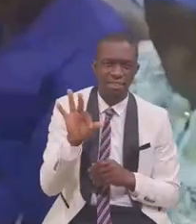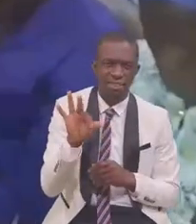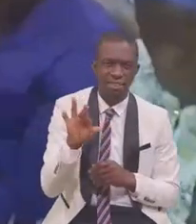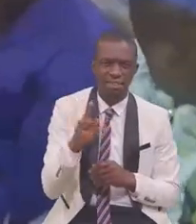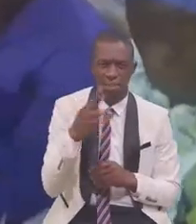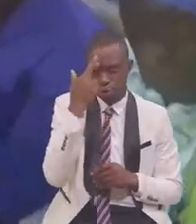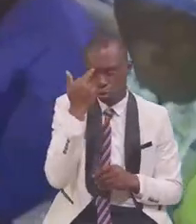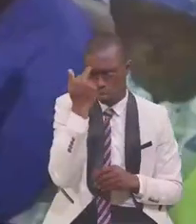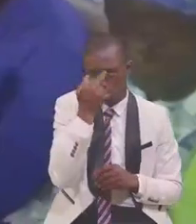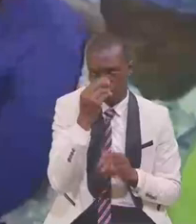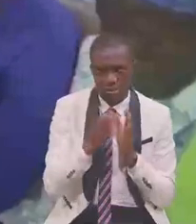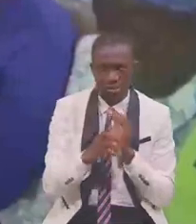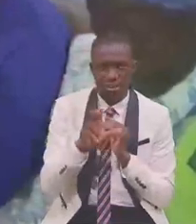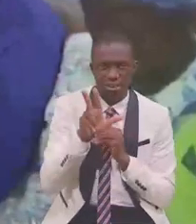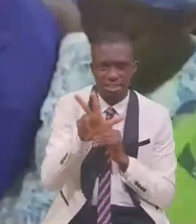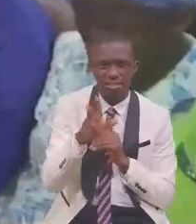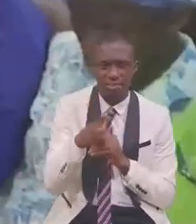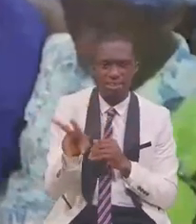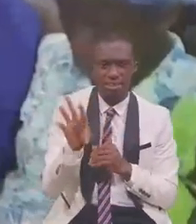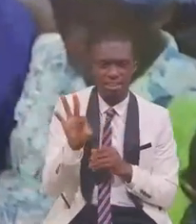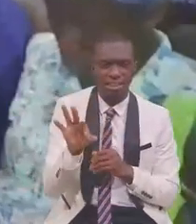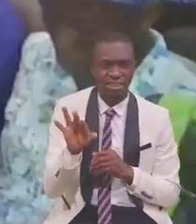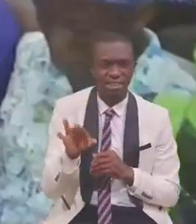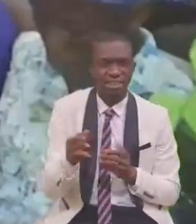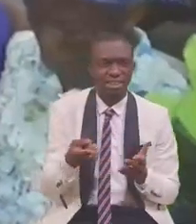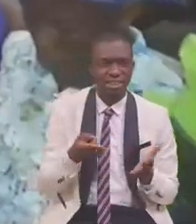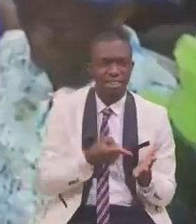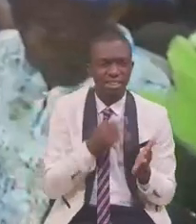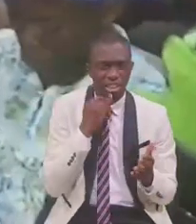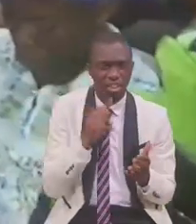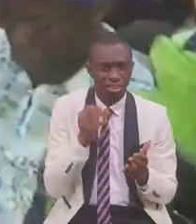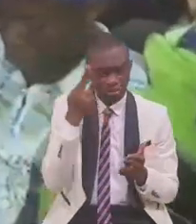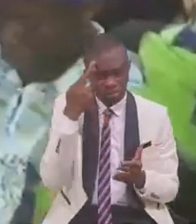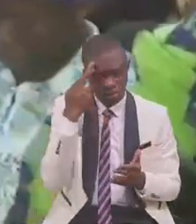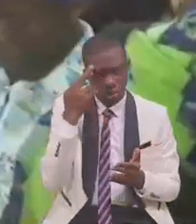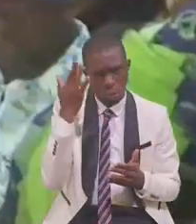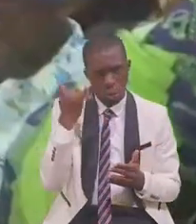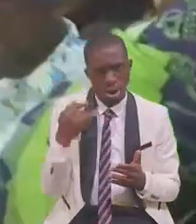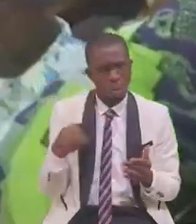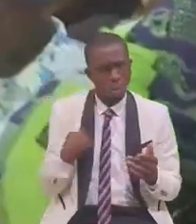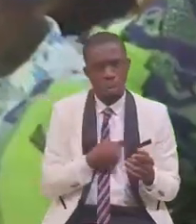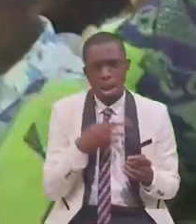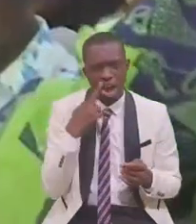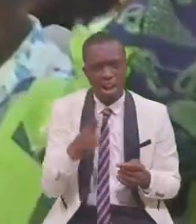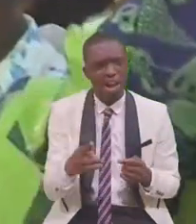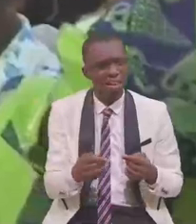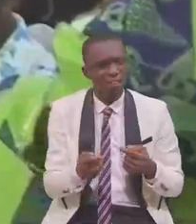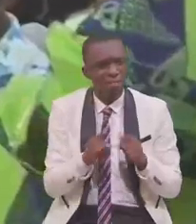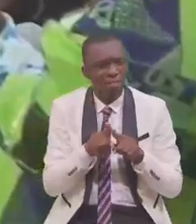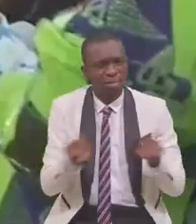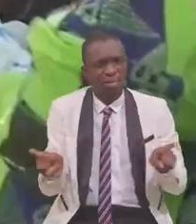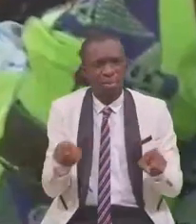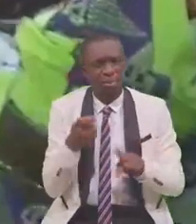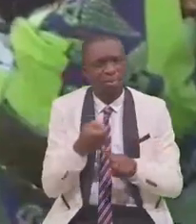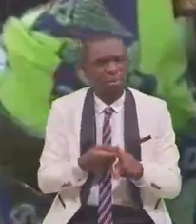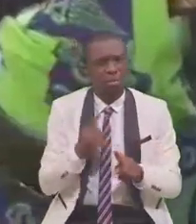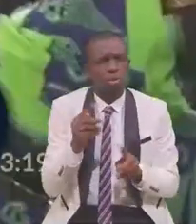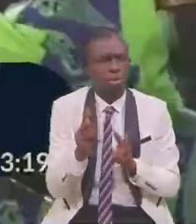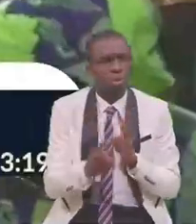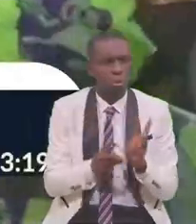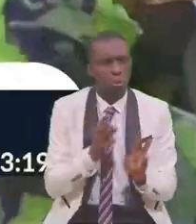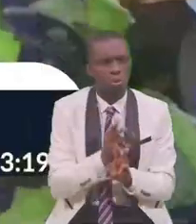Romains 3, 19. Voici la raison pour laquelle nous ne sommes pas du monde. Voici la raison pour laquelle nous sommes différents du monde.